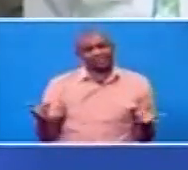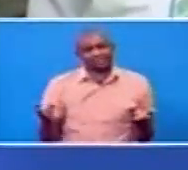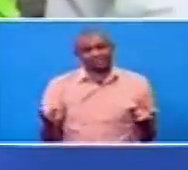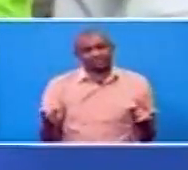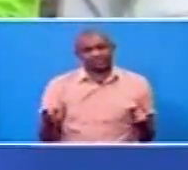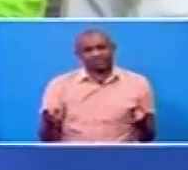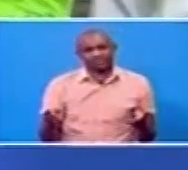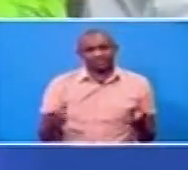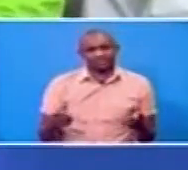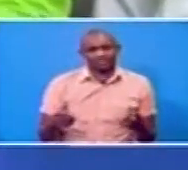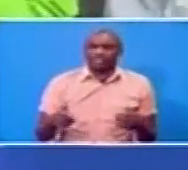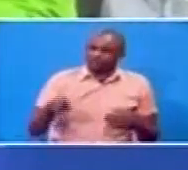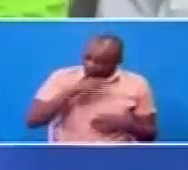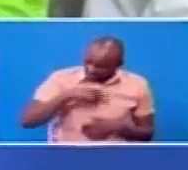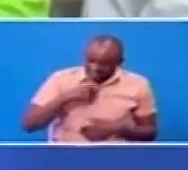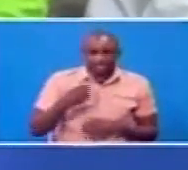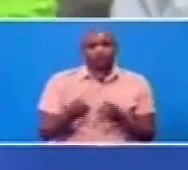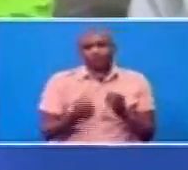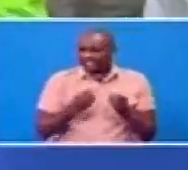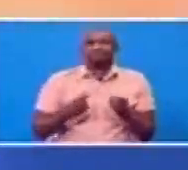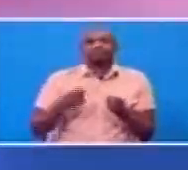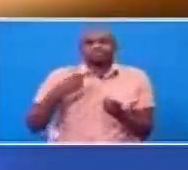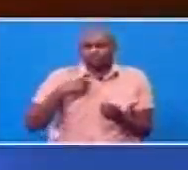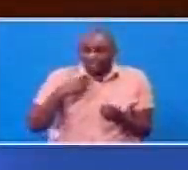We can be set up against each other.